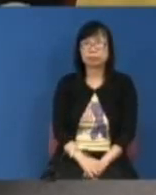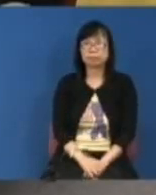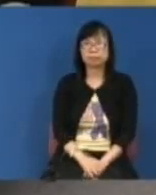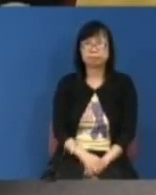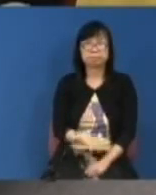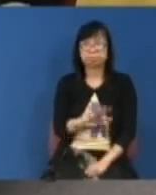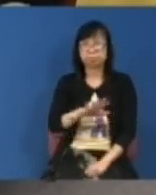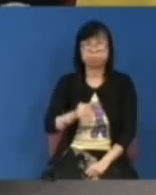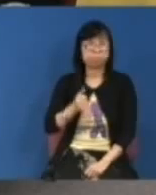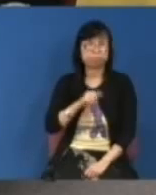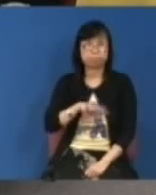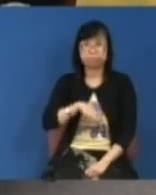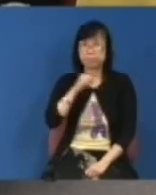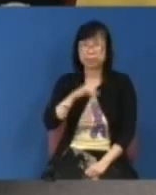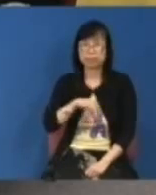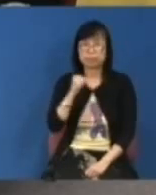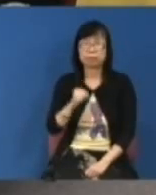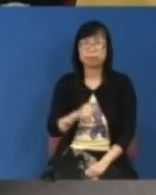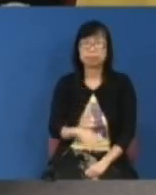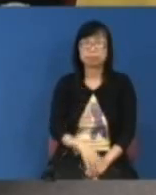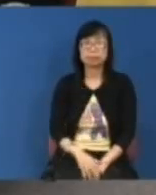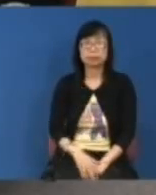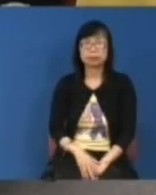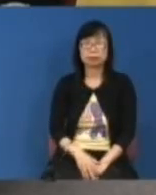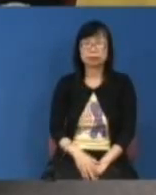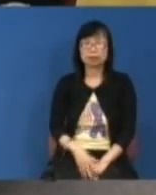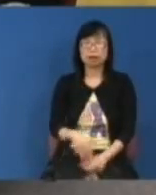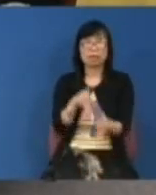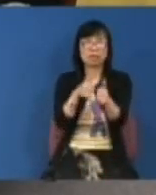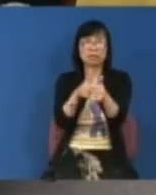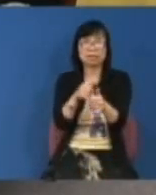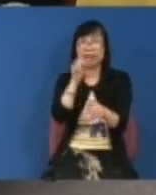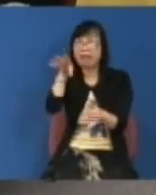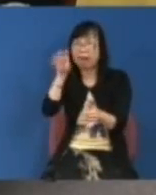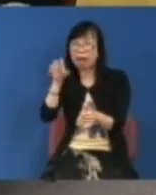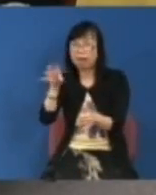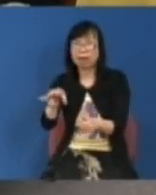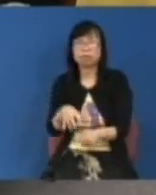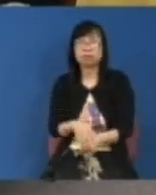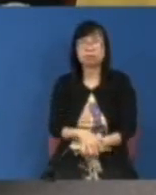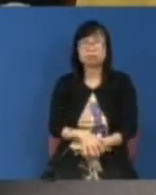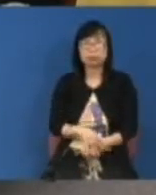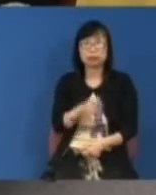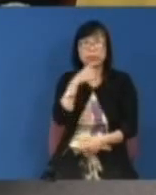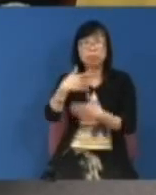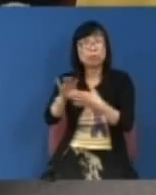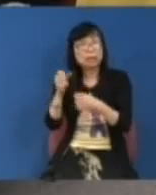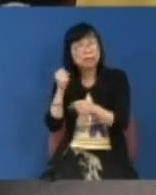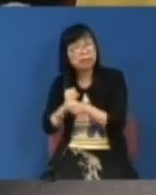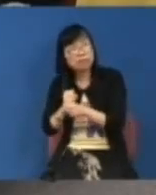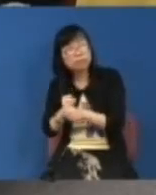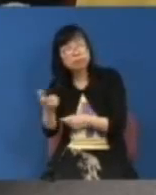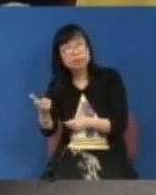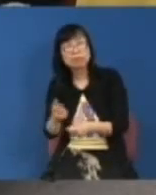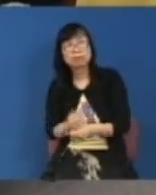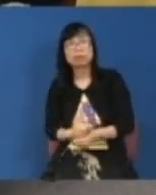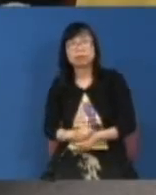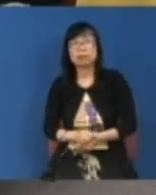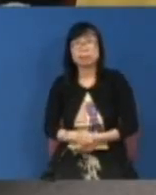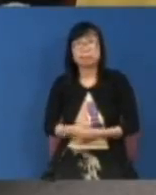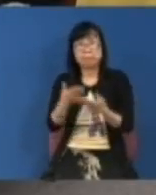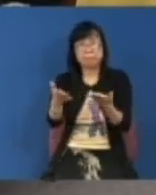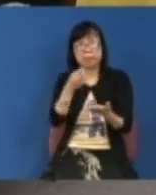係咪？冇噶啦，除咗譴責，跟人口水尾譴責我哋之外，仲有咩做咧？佢有咩得益咧？對香港